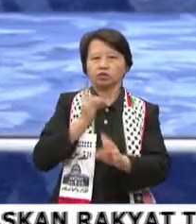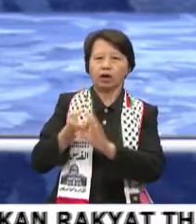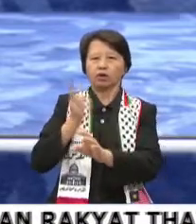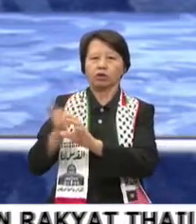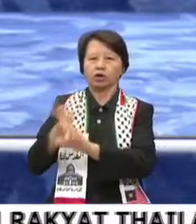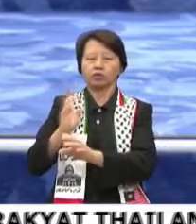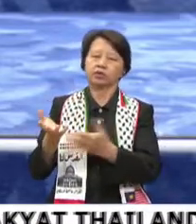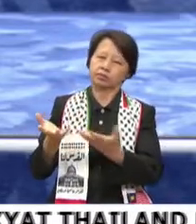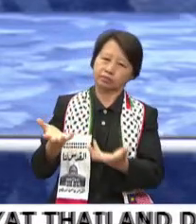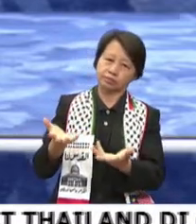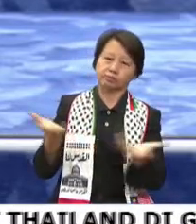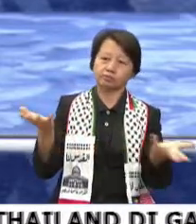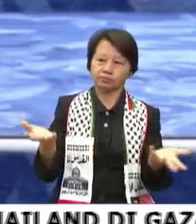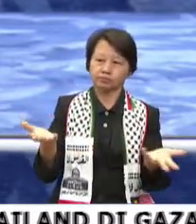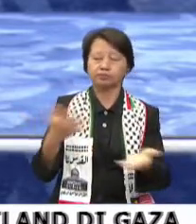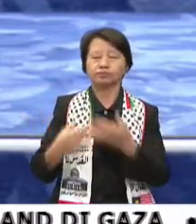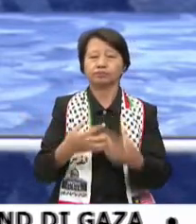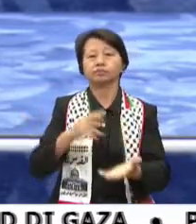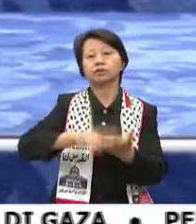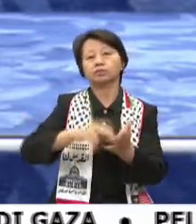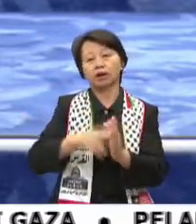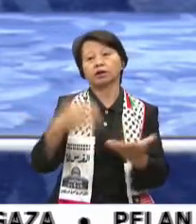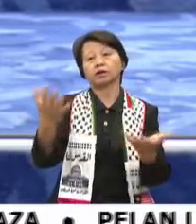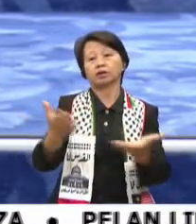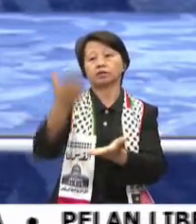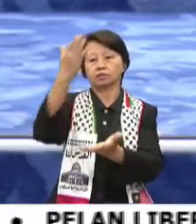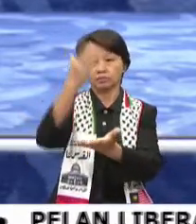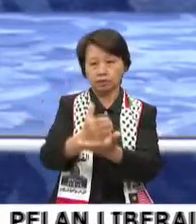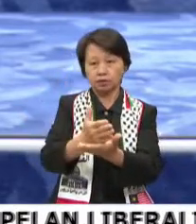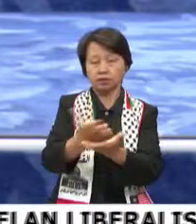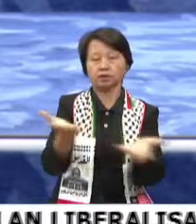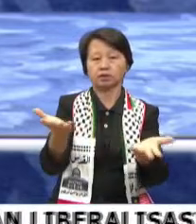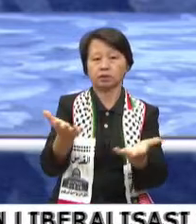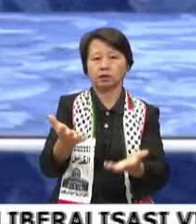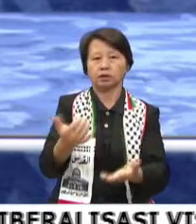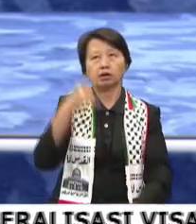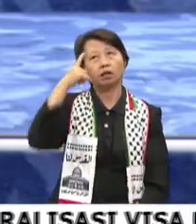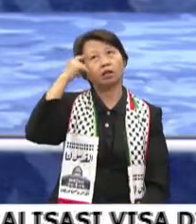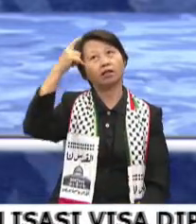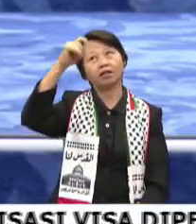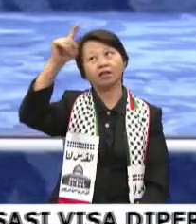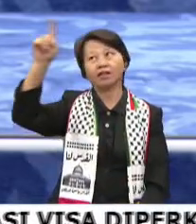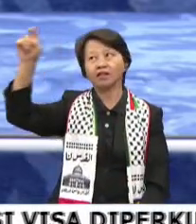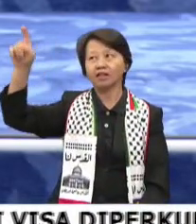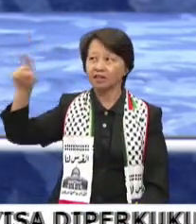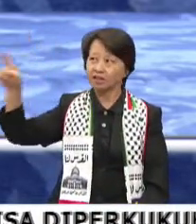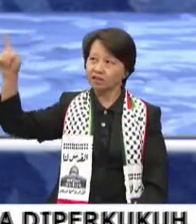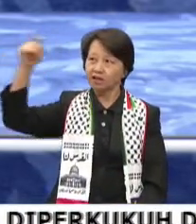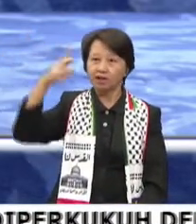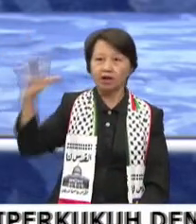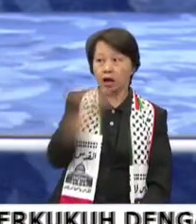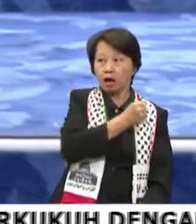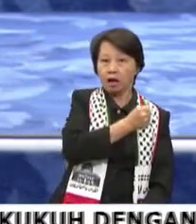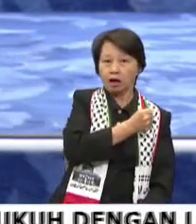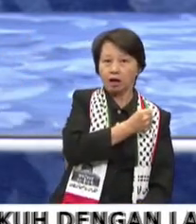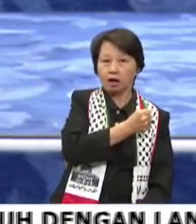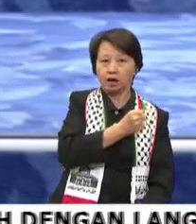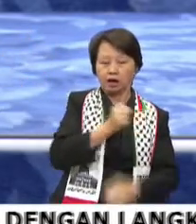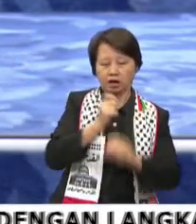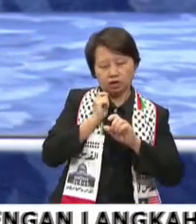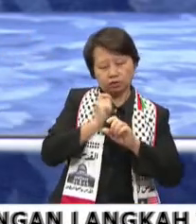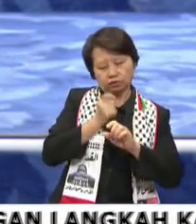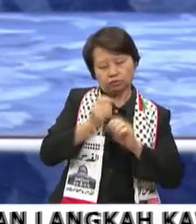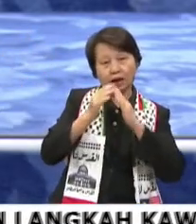keluar ya jadi maknanya berhenti pertamanya igauan untuk nak rampas tebuk atap ni